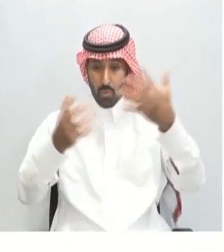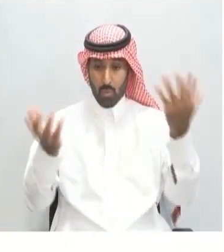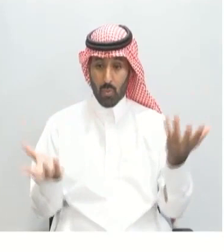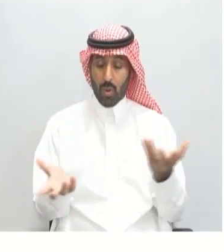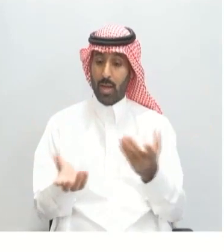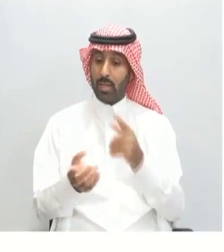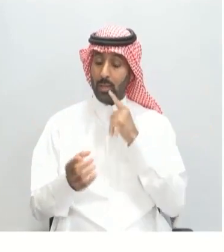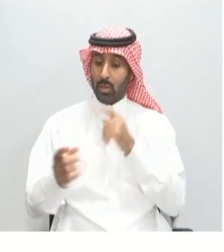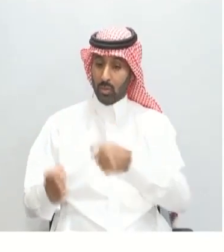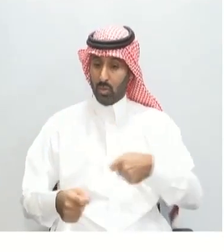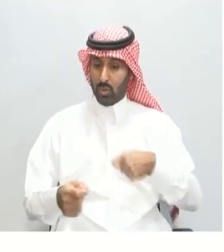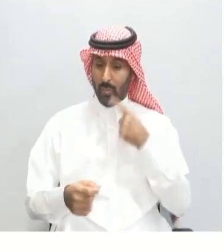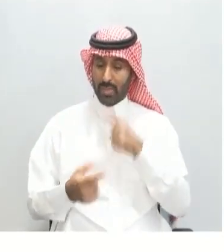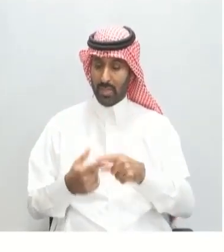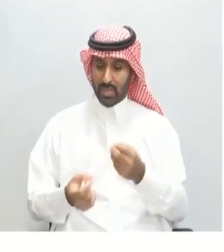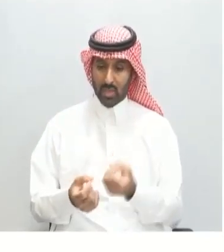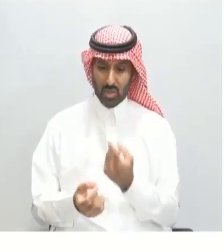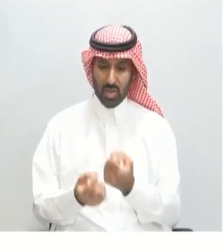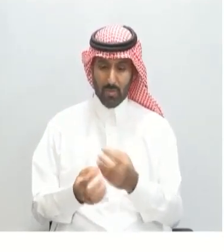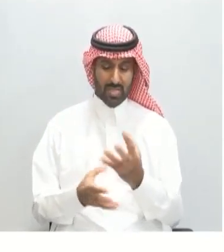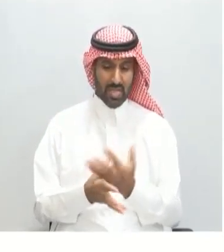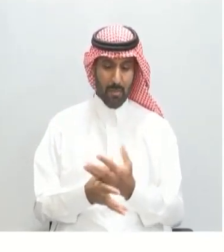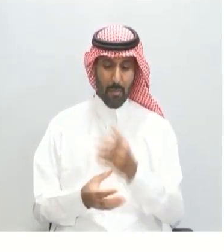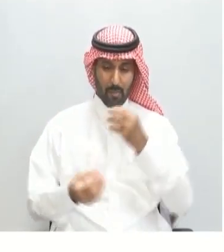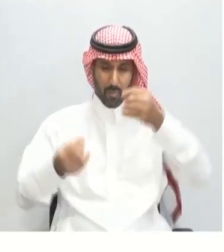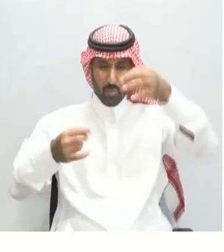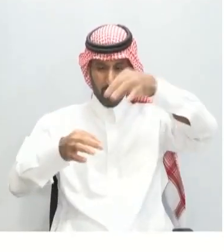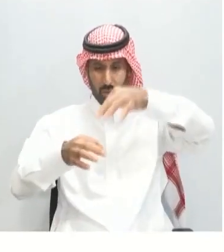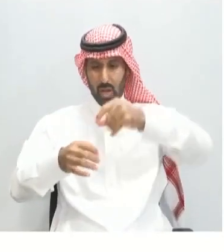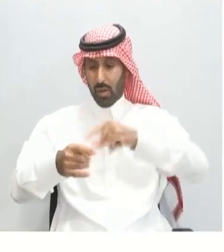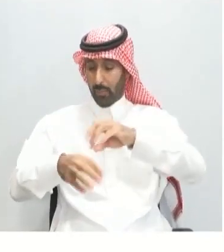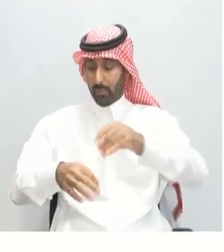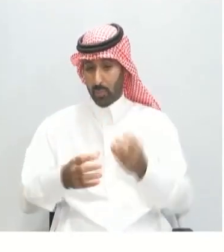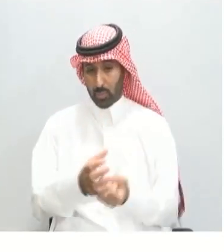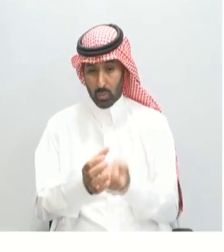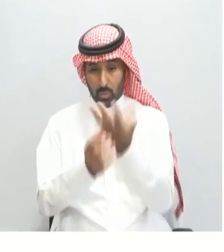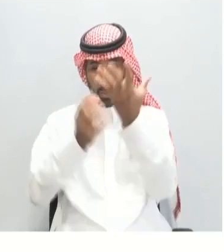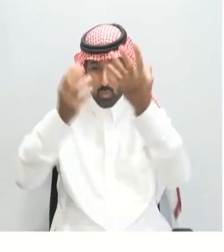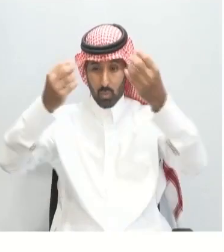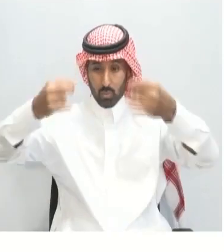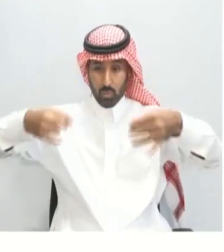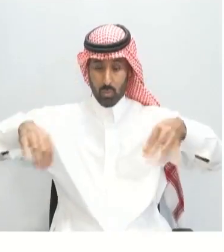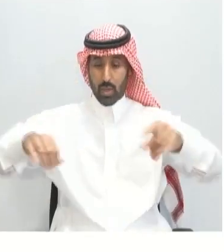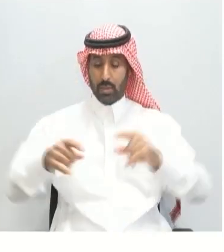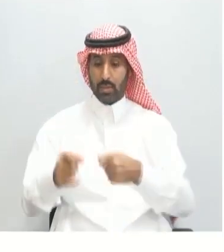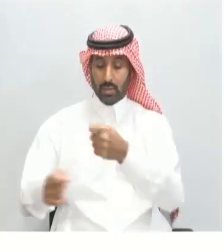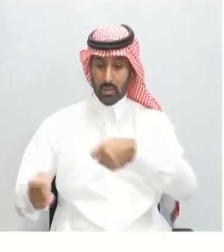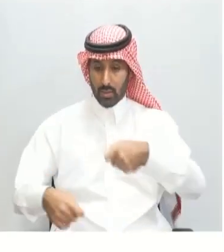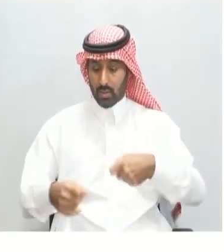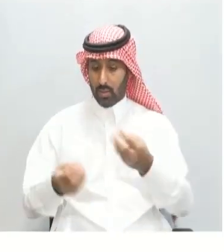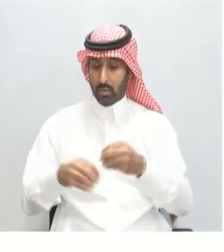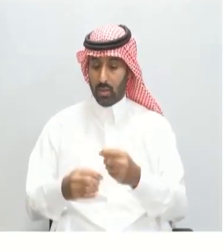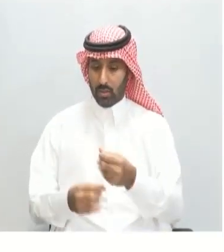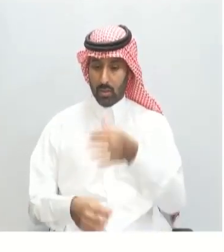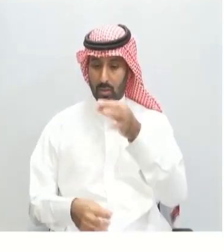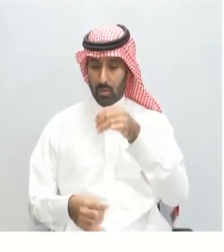خصوبه التربه هو ناتج من الرماد المتطاير من البراكين هذا يؤدي الى زياده في